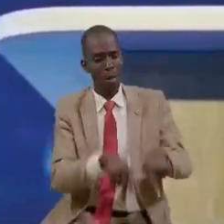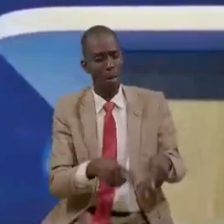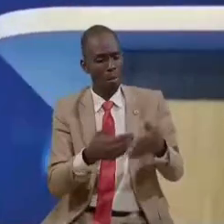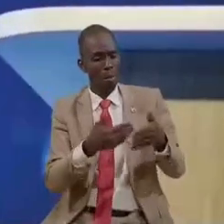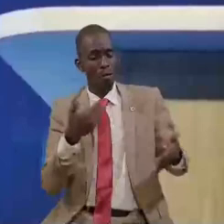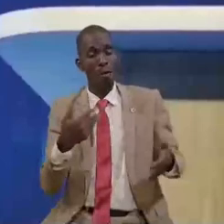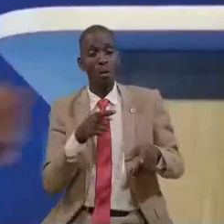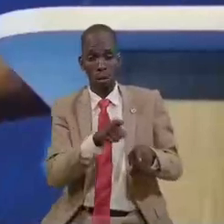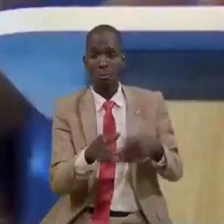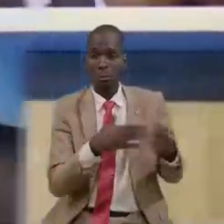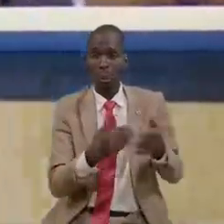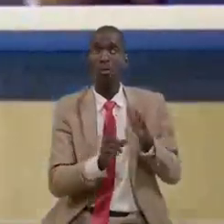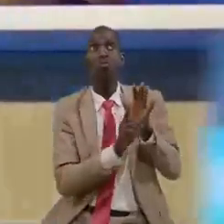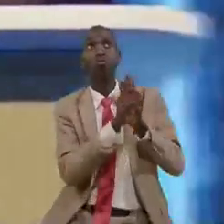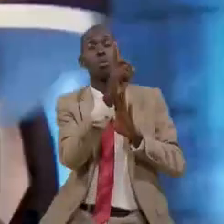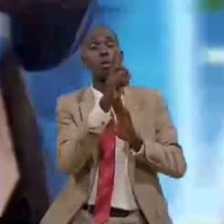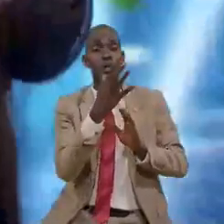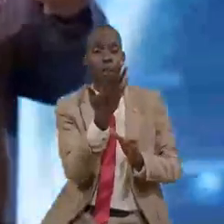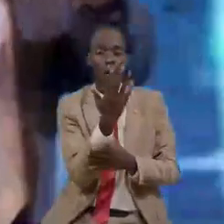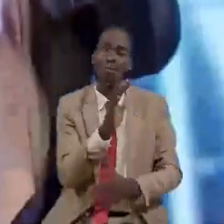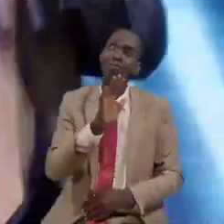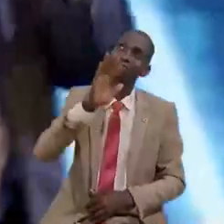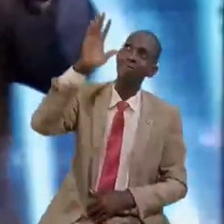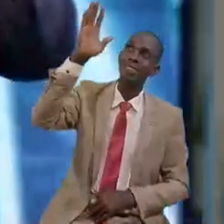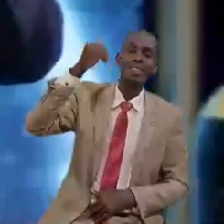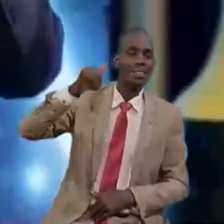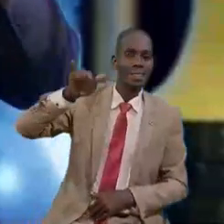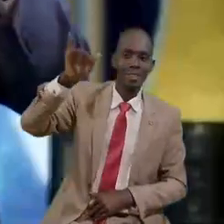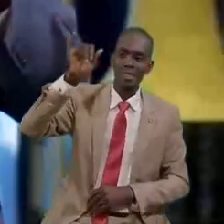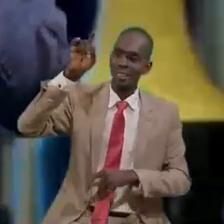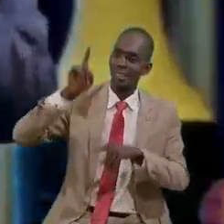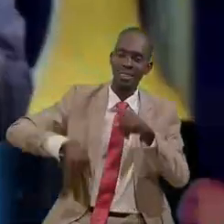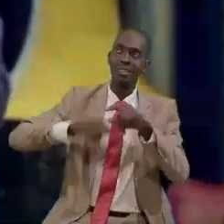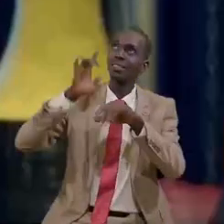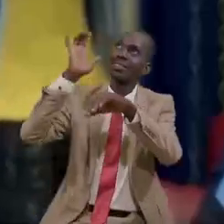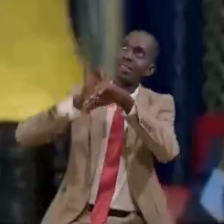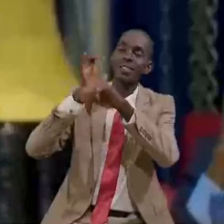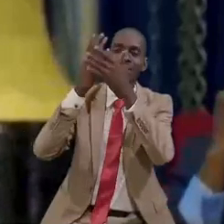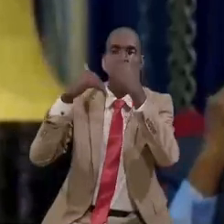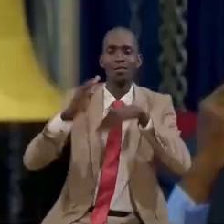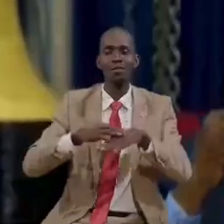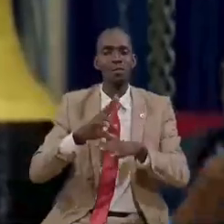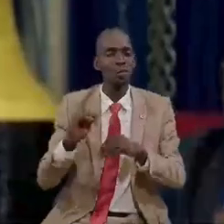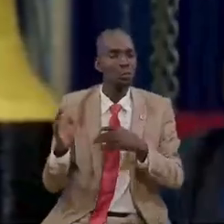que les cieux. Et il lève la main, il ne pouvait pas toucher au ciel, quelle que soit